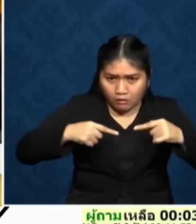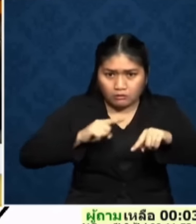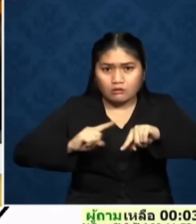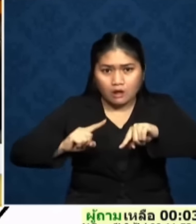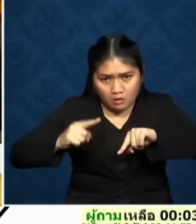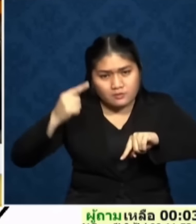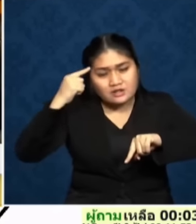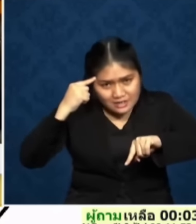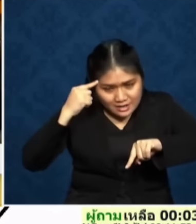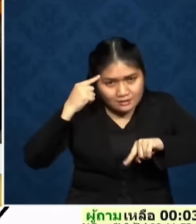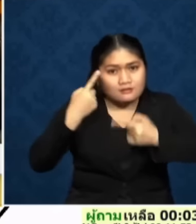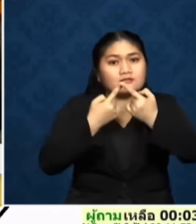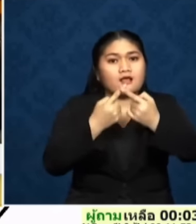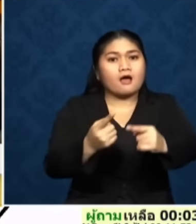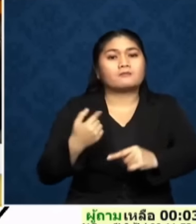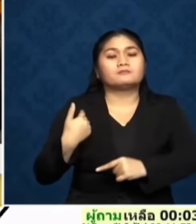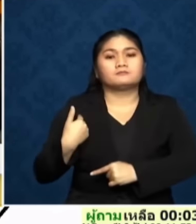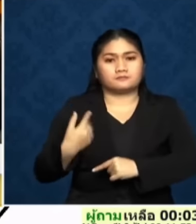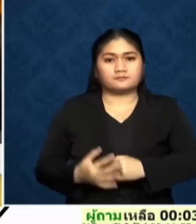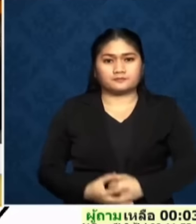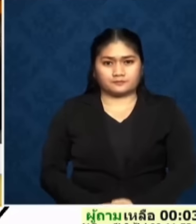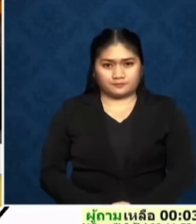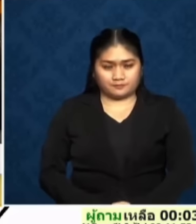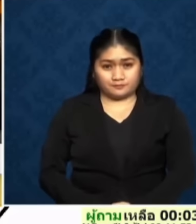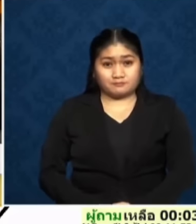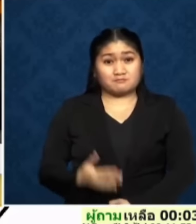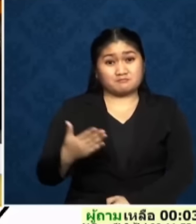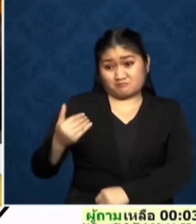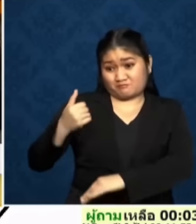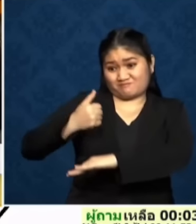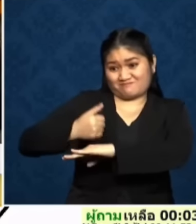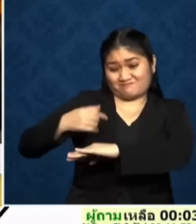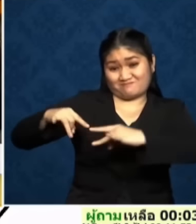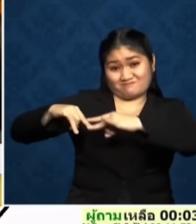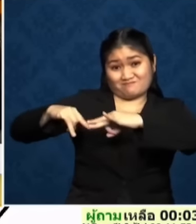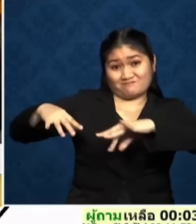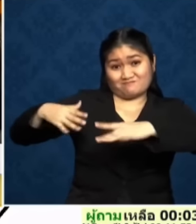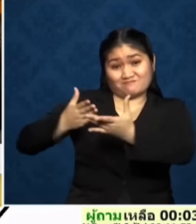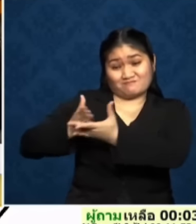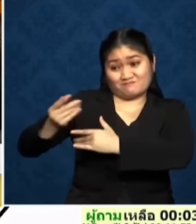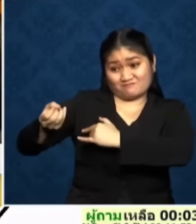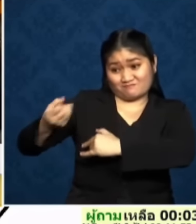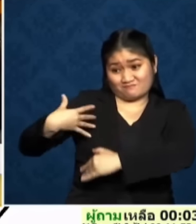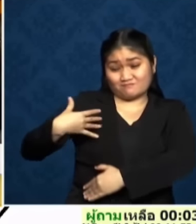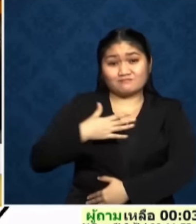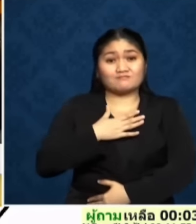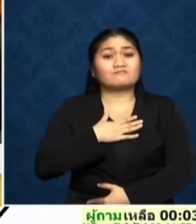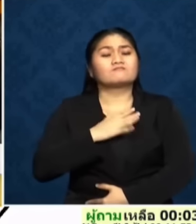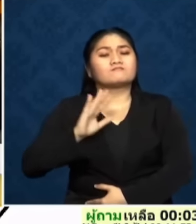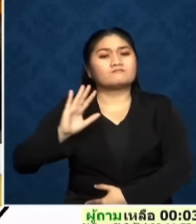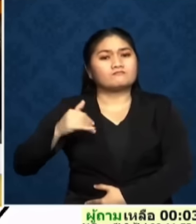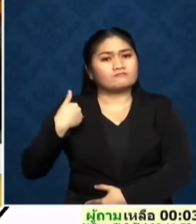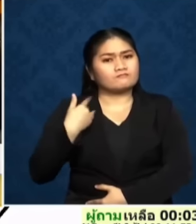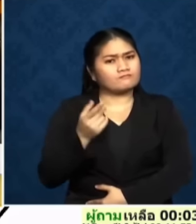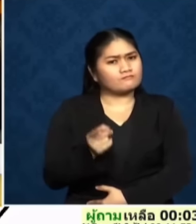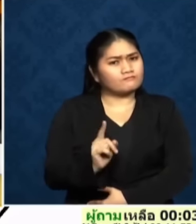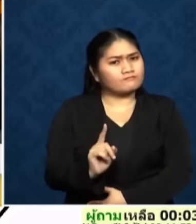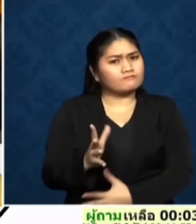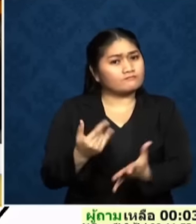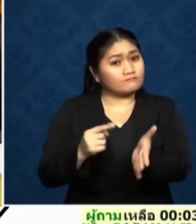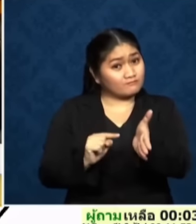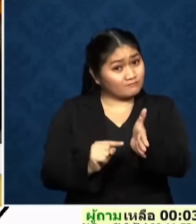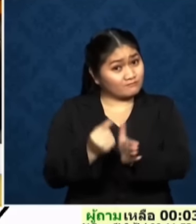ตกต่างกันประเด็นที่ท่านผู้นำฝ่ายค้านได้พูดมาจริงๆก็ไม่ใช่วันนี้เป็นวันแร